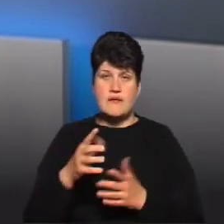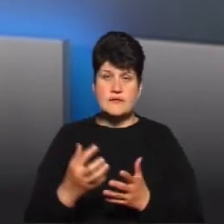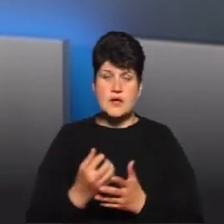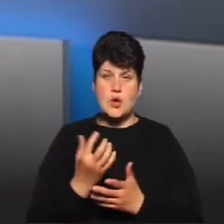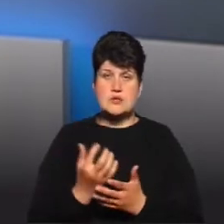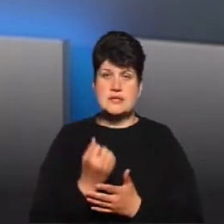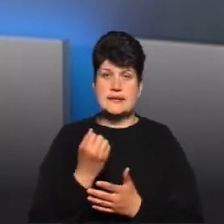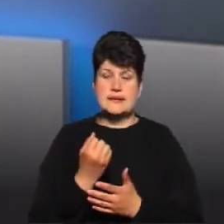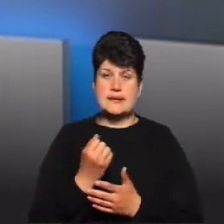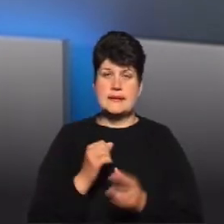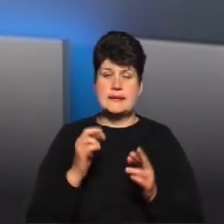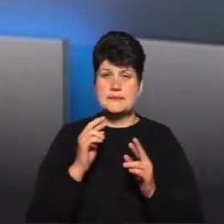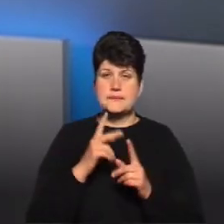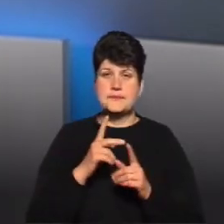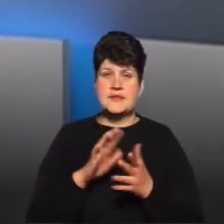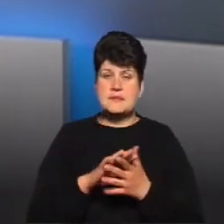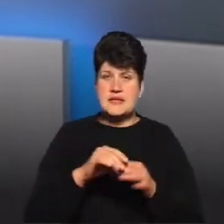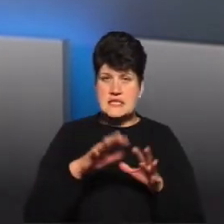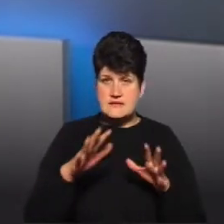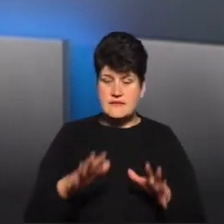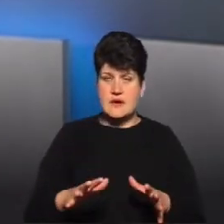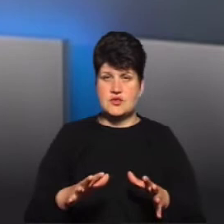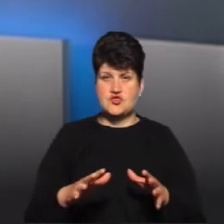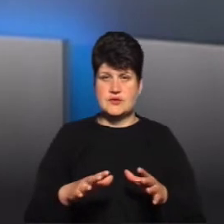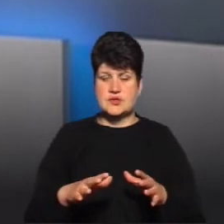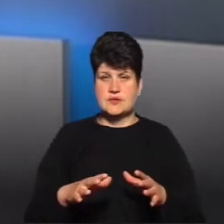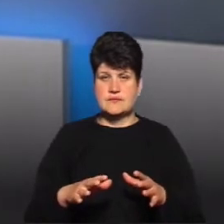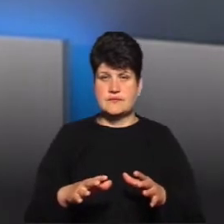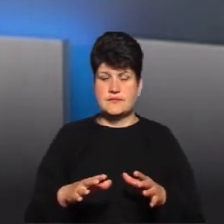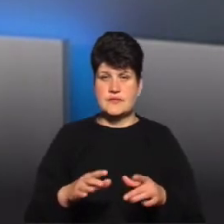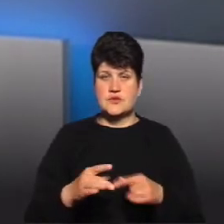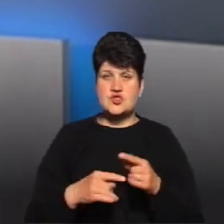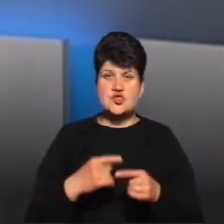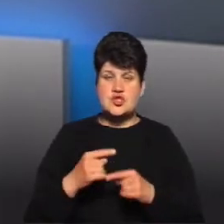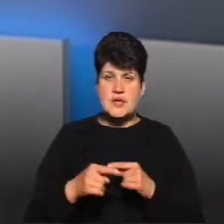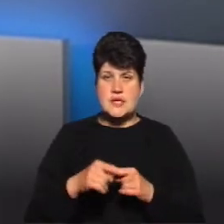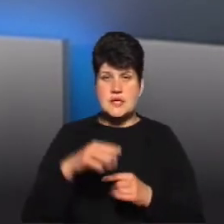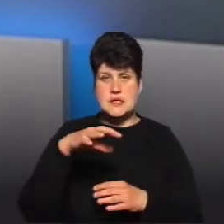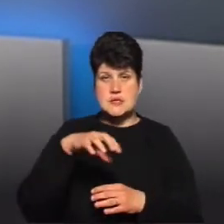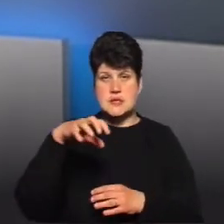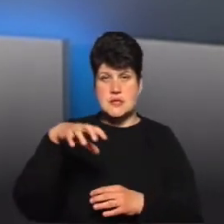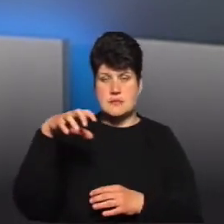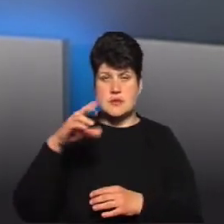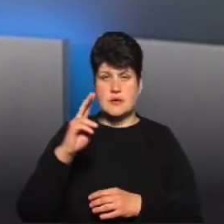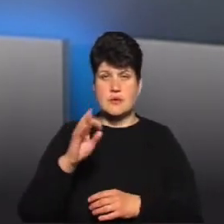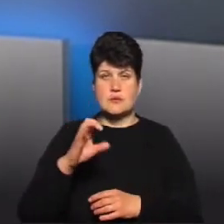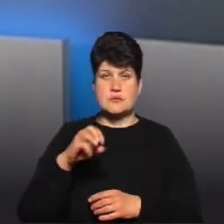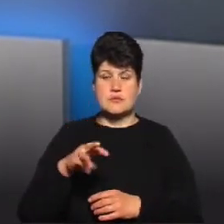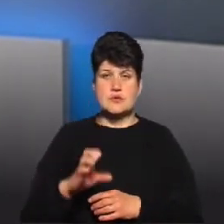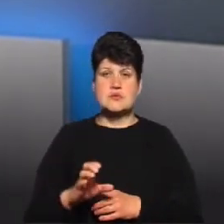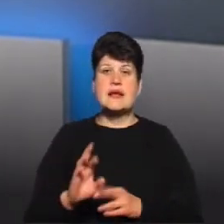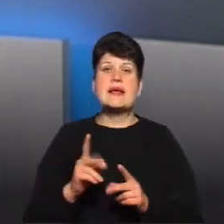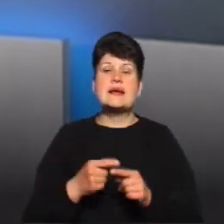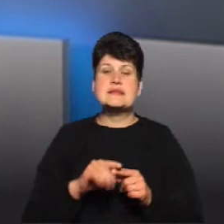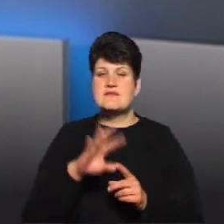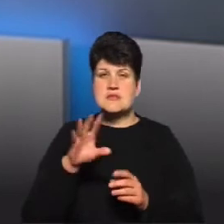несанкціоноване сміттєзвалище, якесь стихійне, через знімки з космосу, правильно? Як це взагалі відбувається? Тобто ви